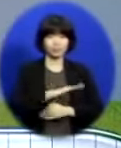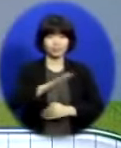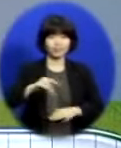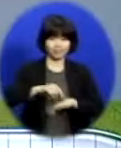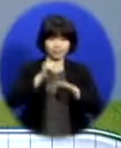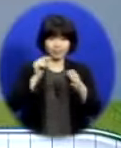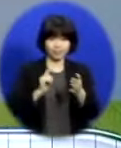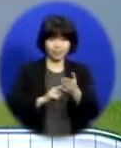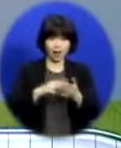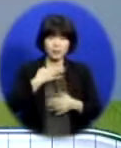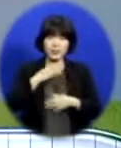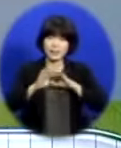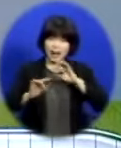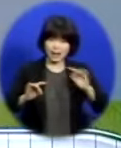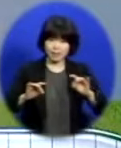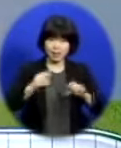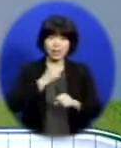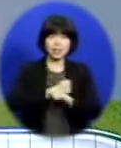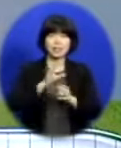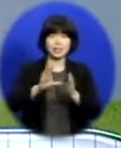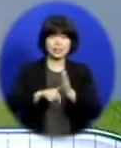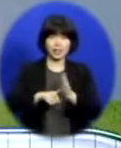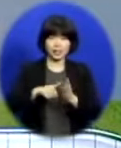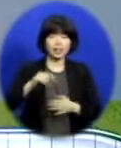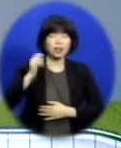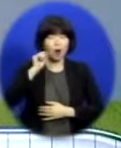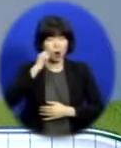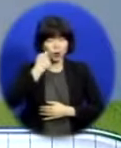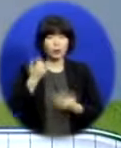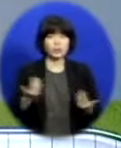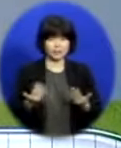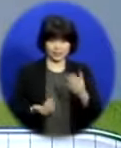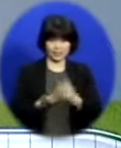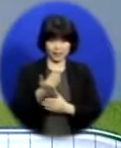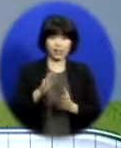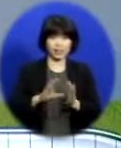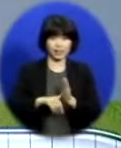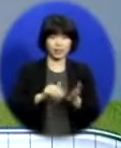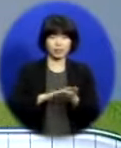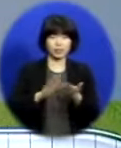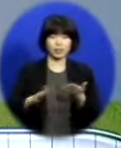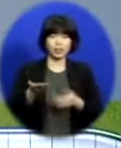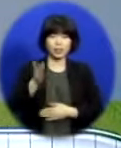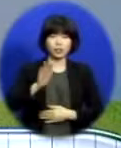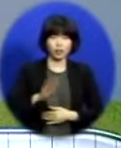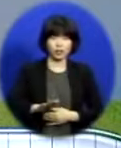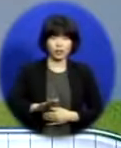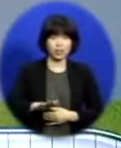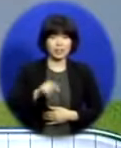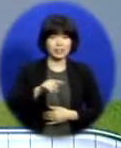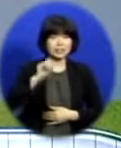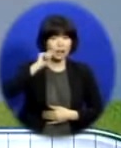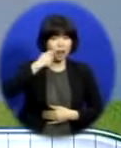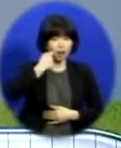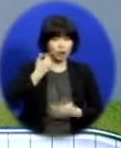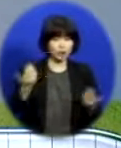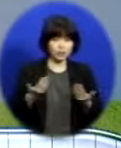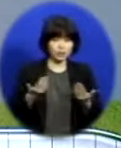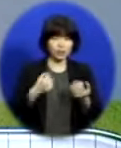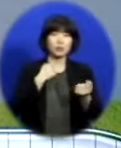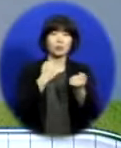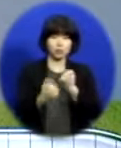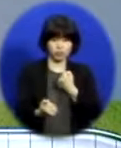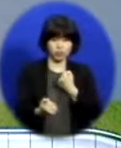갈급해 때는 어려운 일이 생기기 때문입니다 그런데 그 어려운 일에도